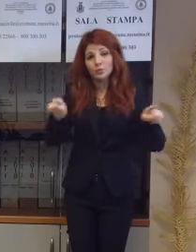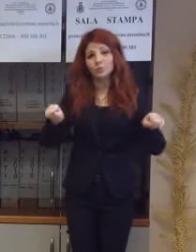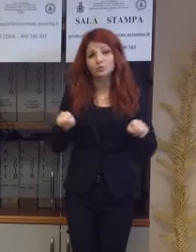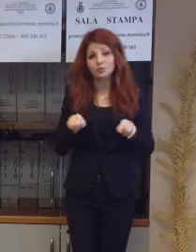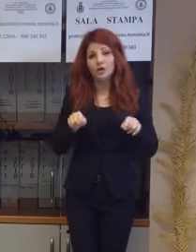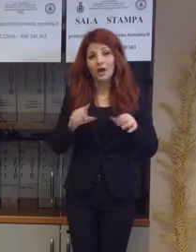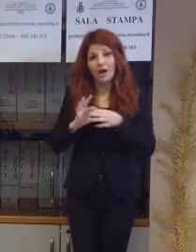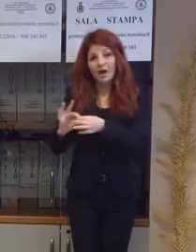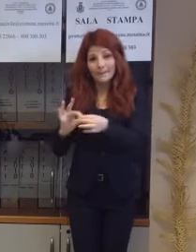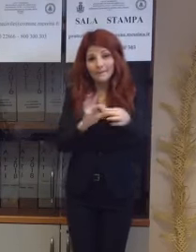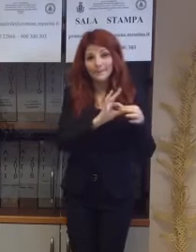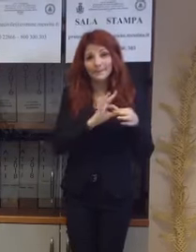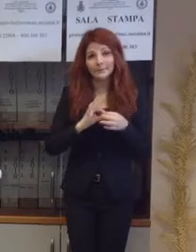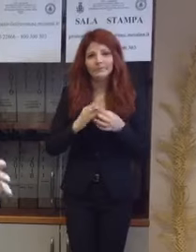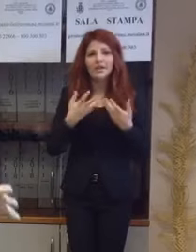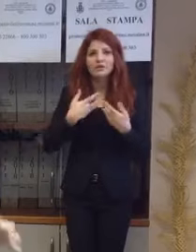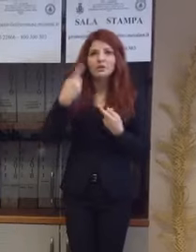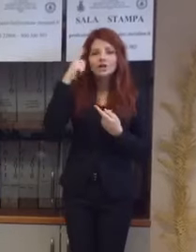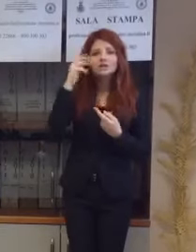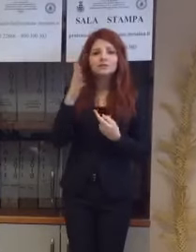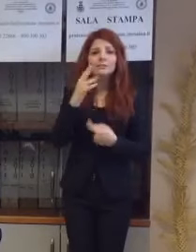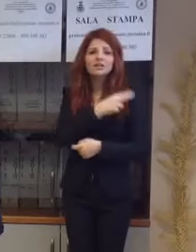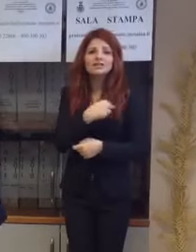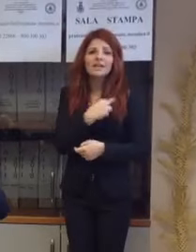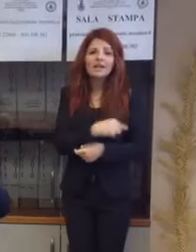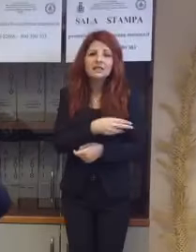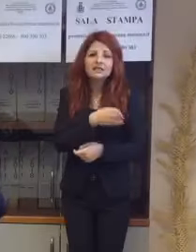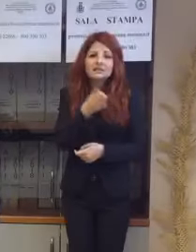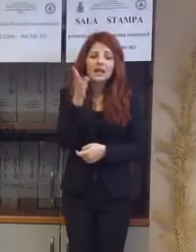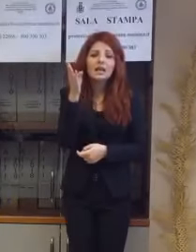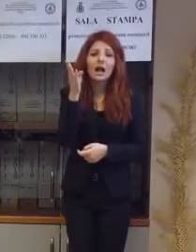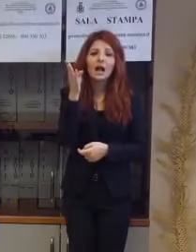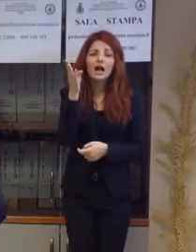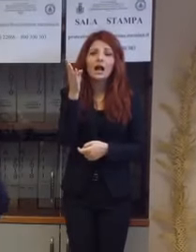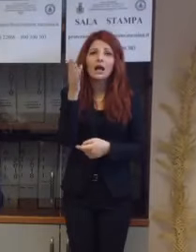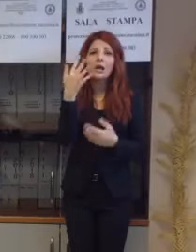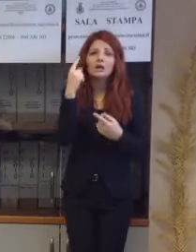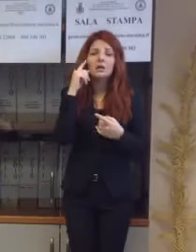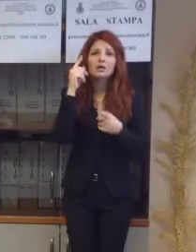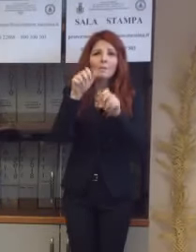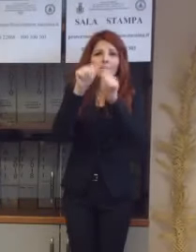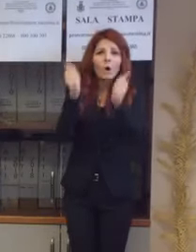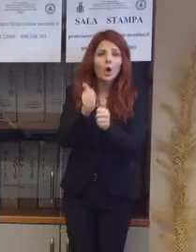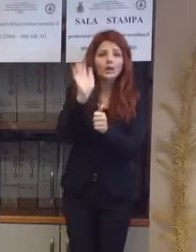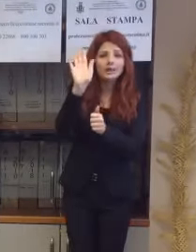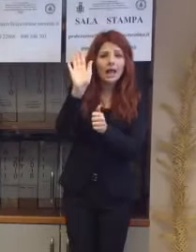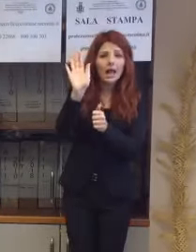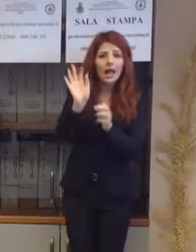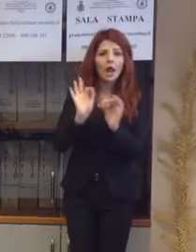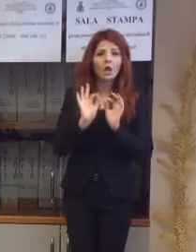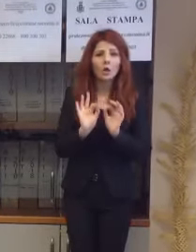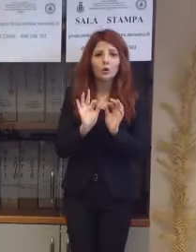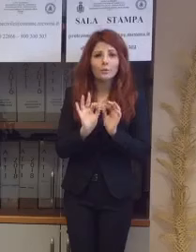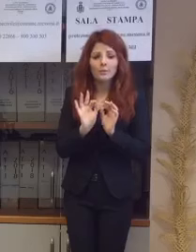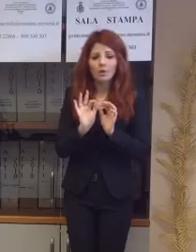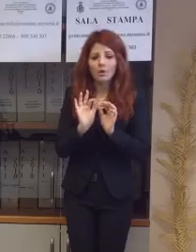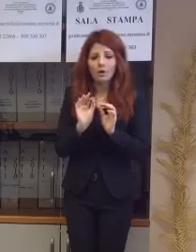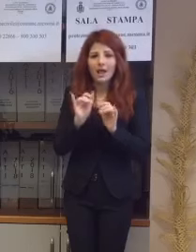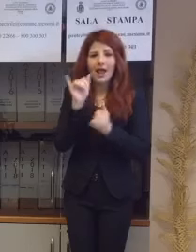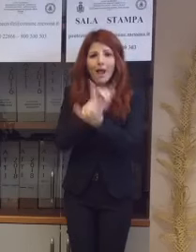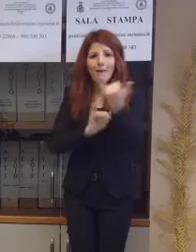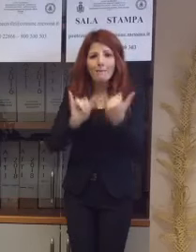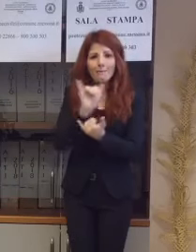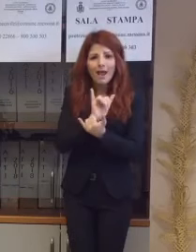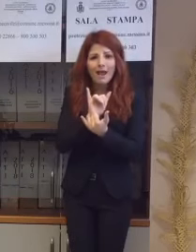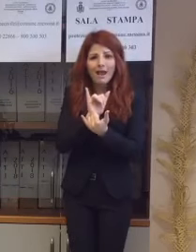dalla Svizzera, dove fai una richiesta per mail, altro che firma autenticata,